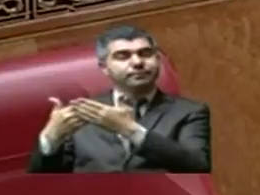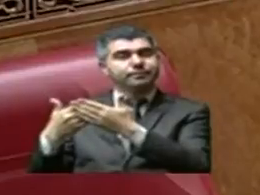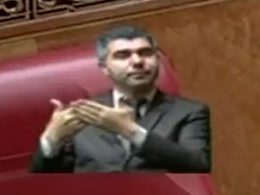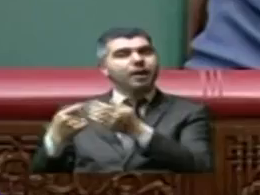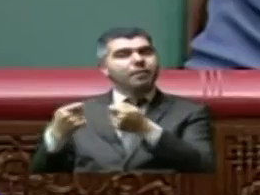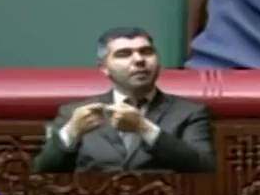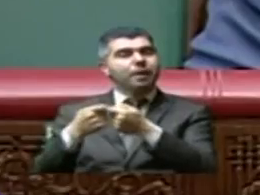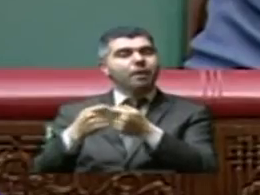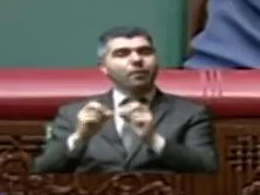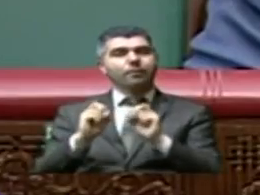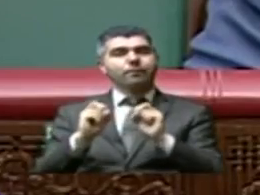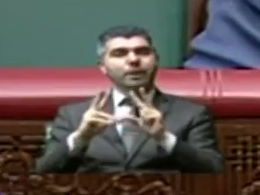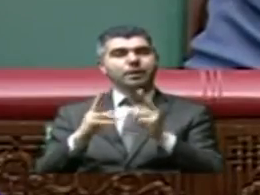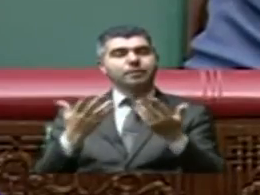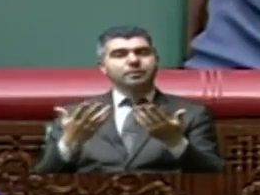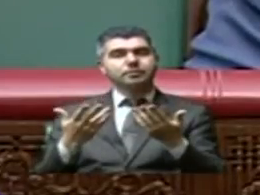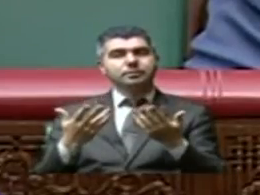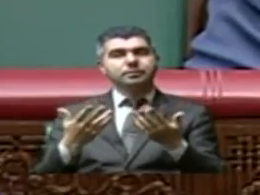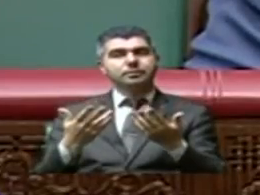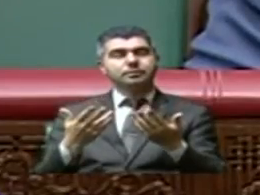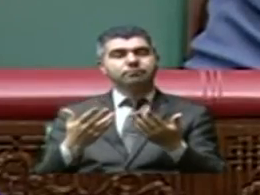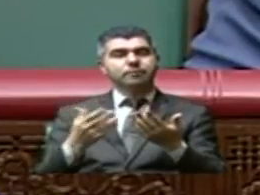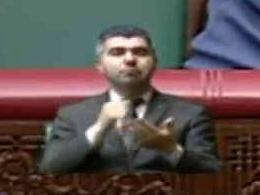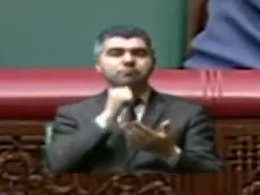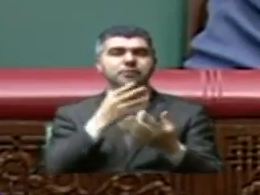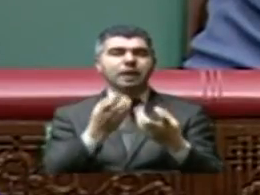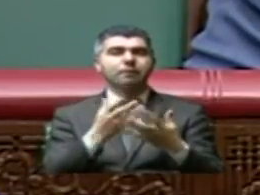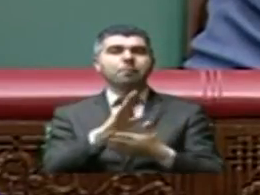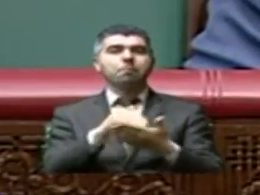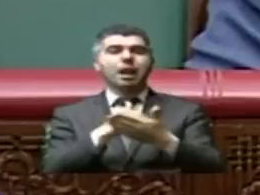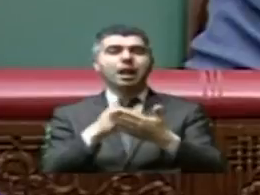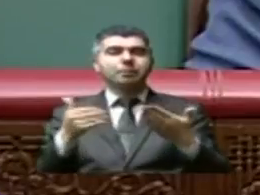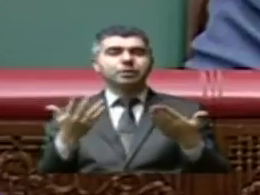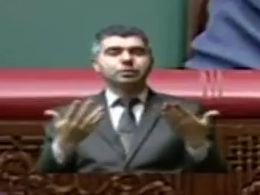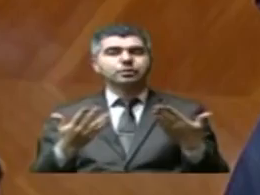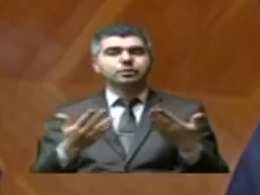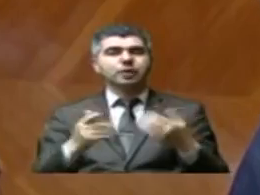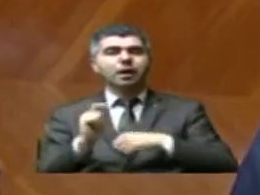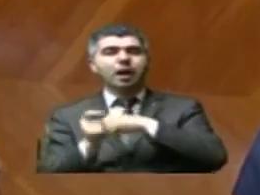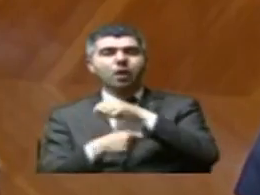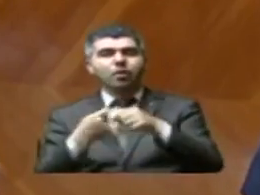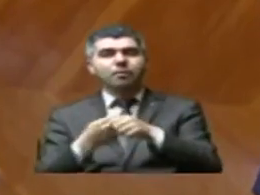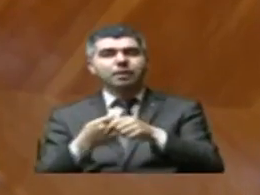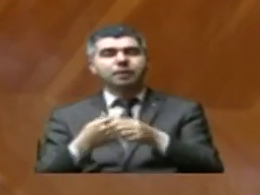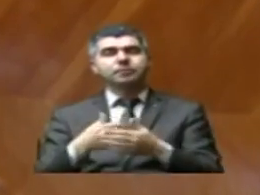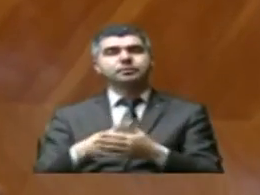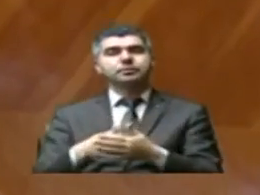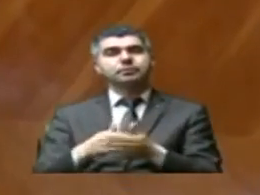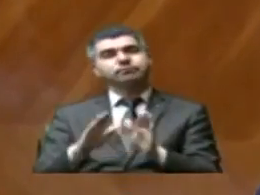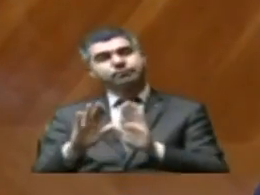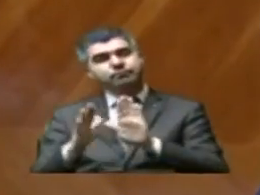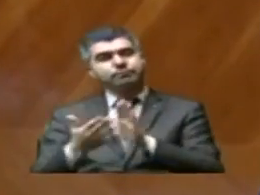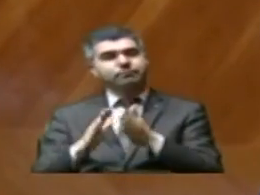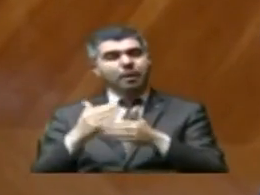بعجالة أنه دارت واحد المجموعة البرامج. كان البرنامج الأول ديال الطرق القروية اللي انتهى واللي يمكن من